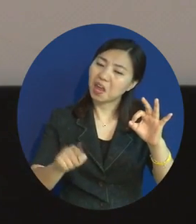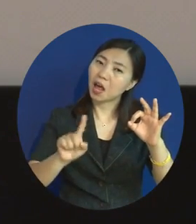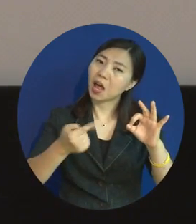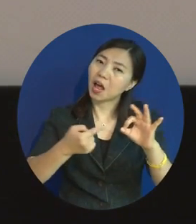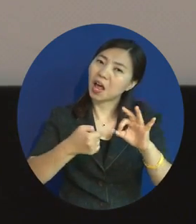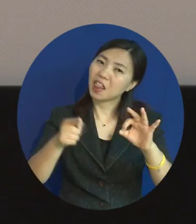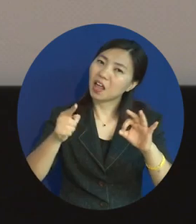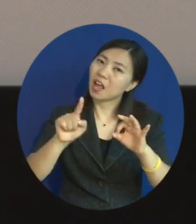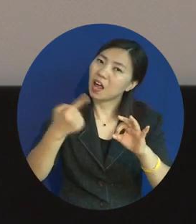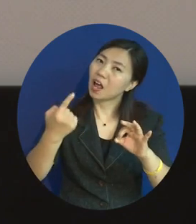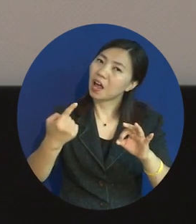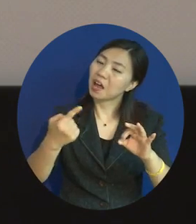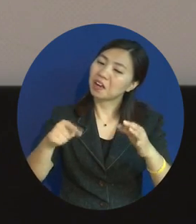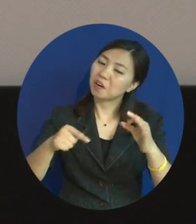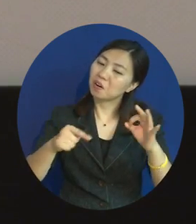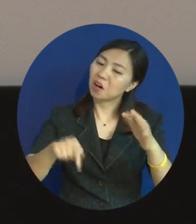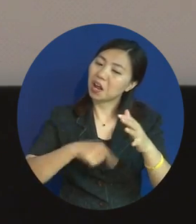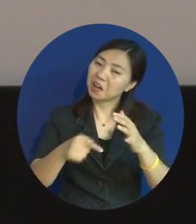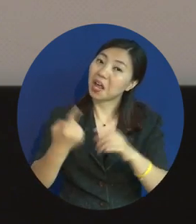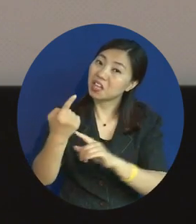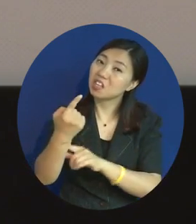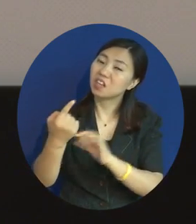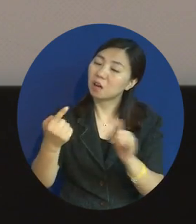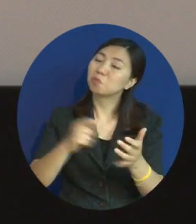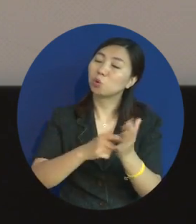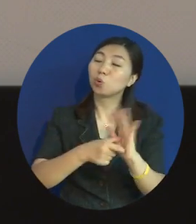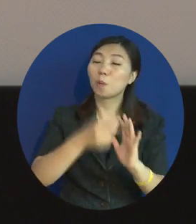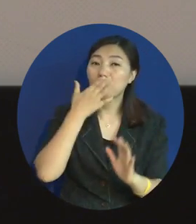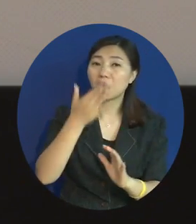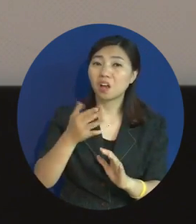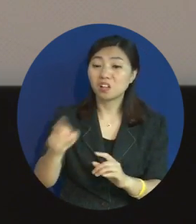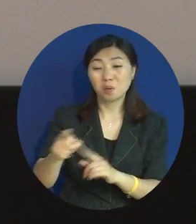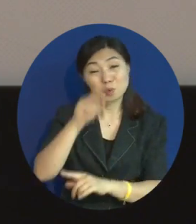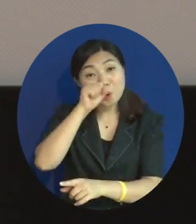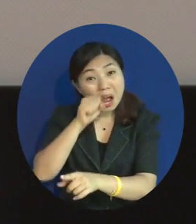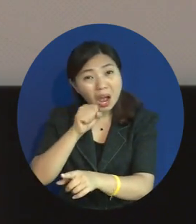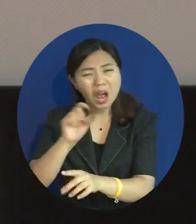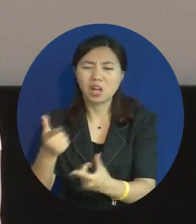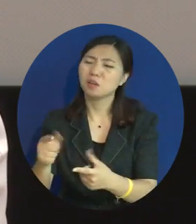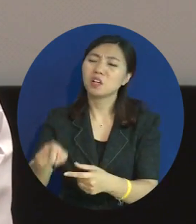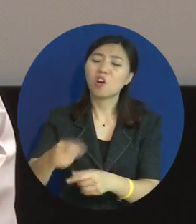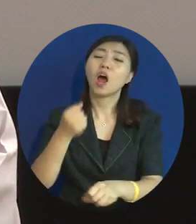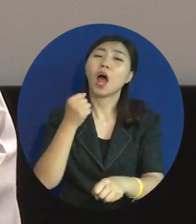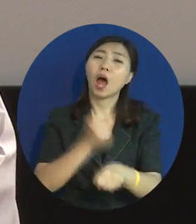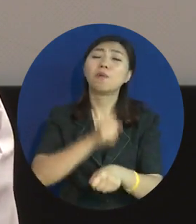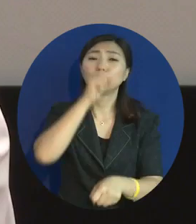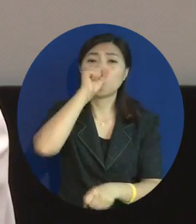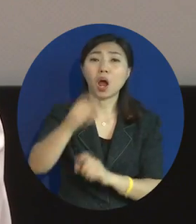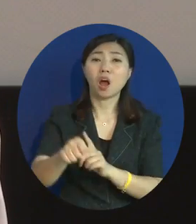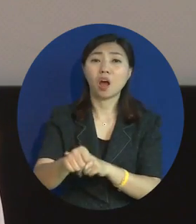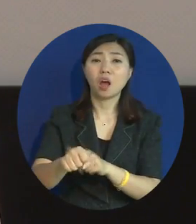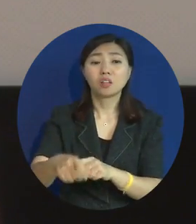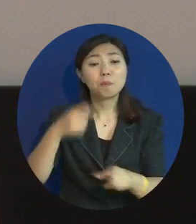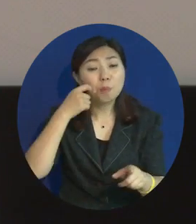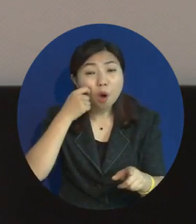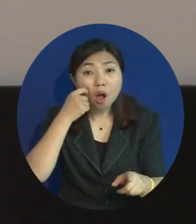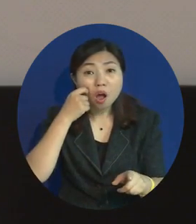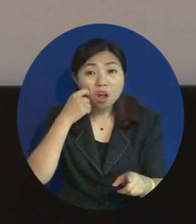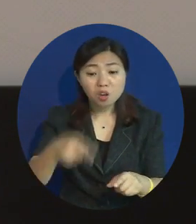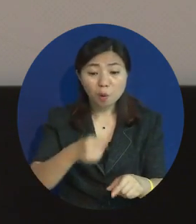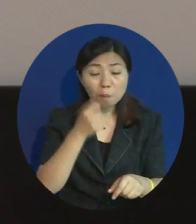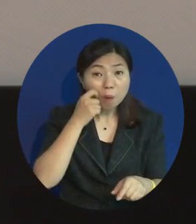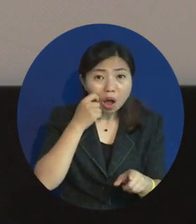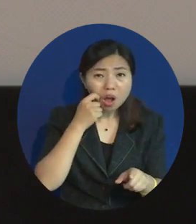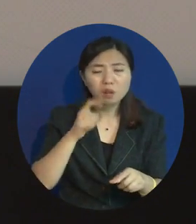돼. 그럼 이 사람이 좋은 사람이냐? 아니야. 이런 사람은 그걸 할 수 있으면 좋은데 그걸 못하면